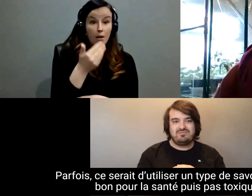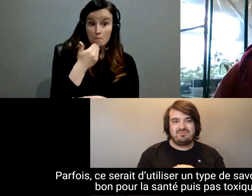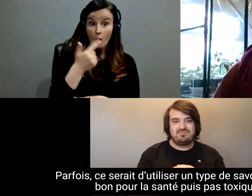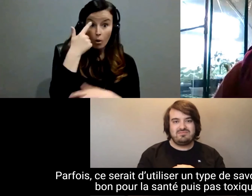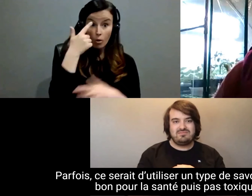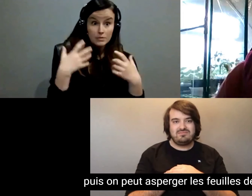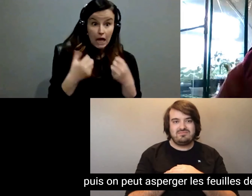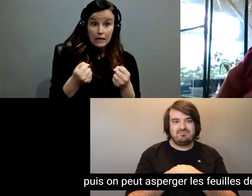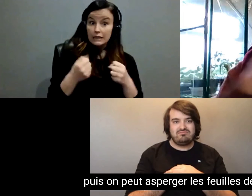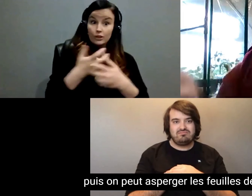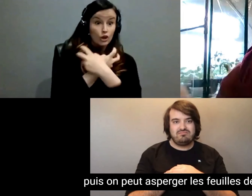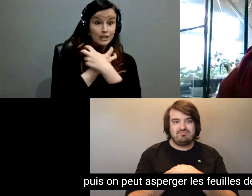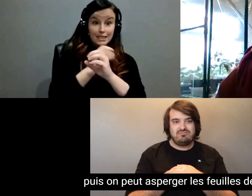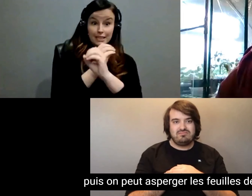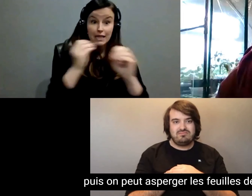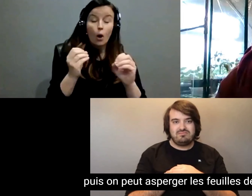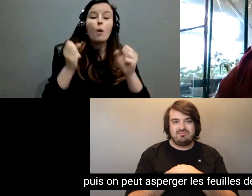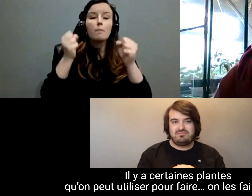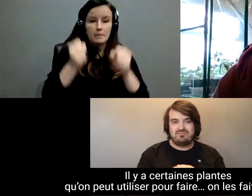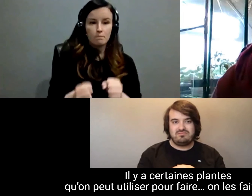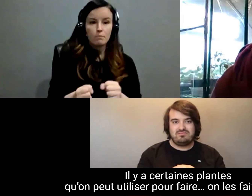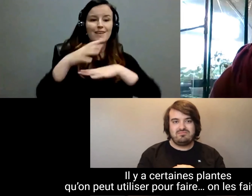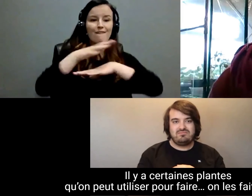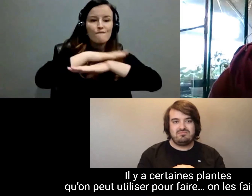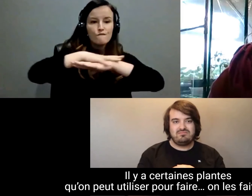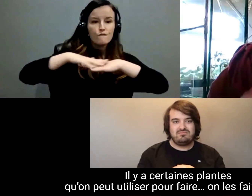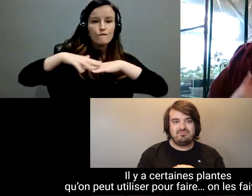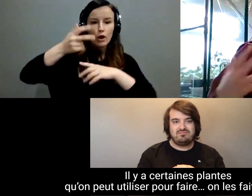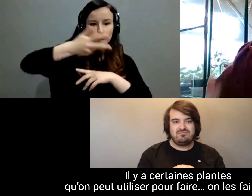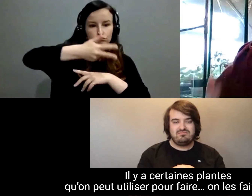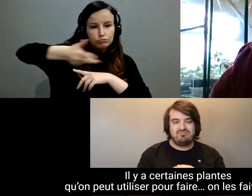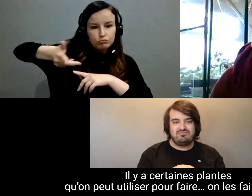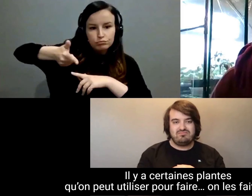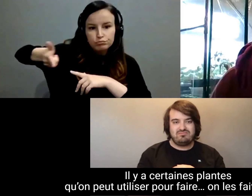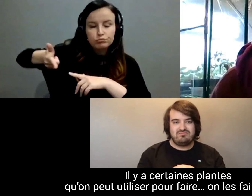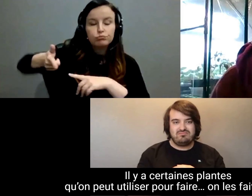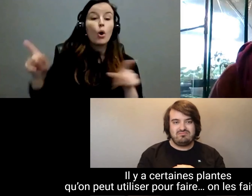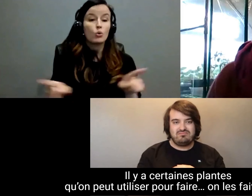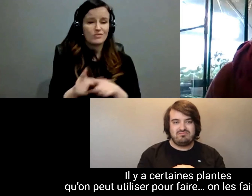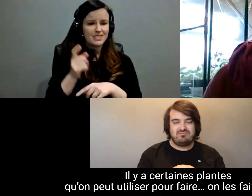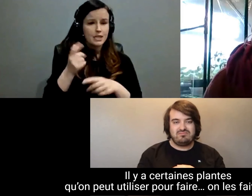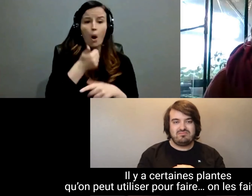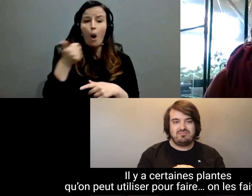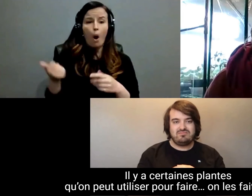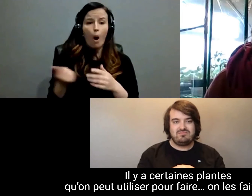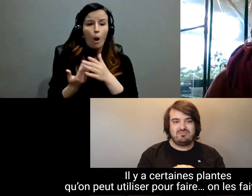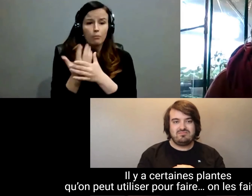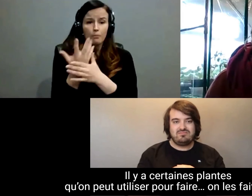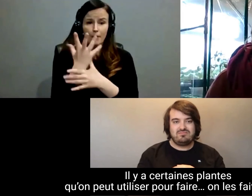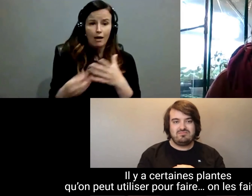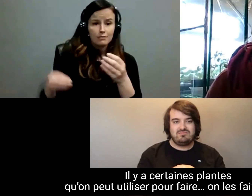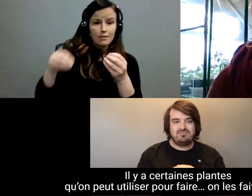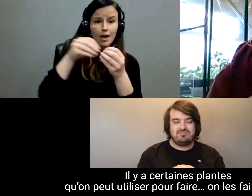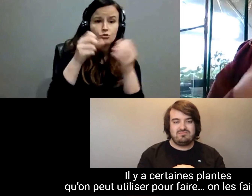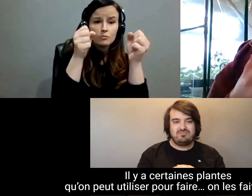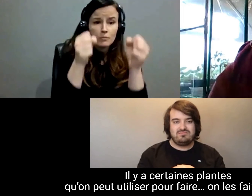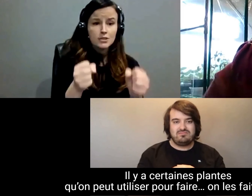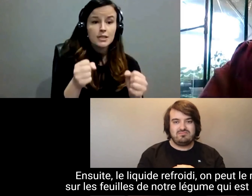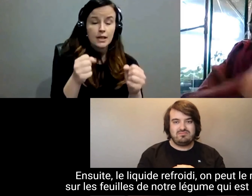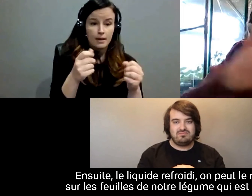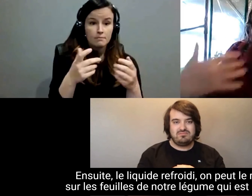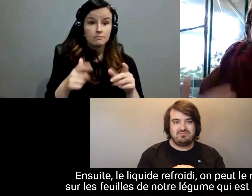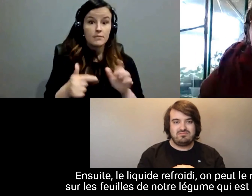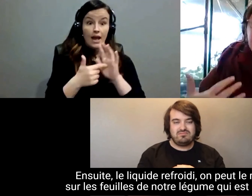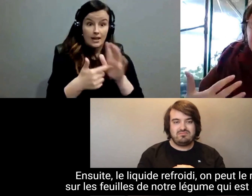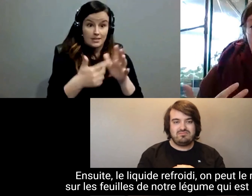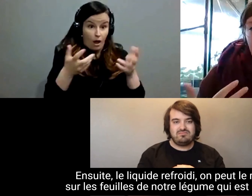pas toxique. Puis, on peut asperger les feuilles de ça. Il y a certaines plantes qu'on peut utiliser pour faire, on les fait bouillir.